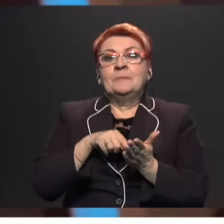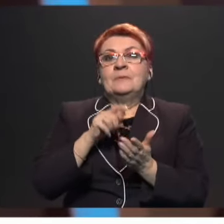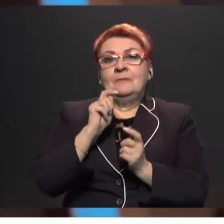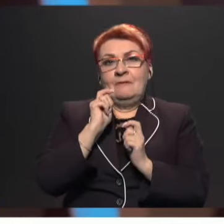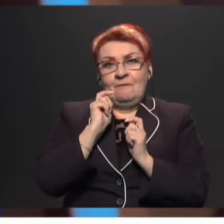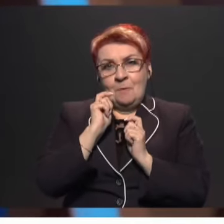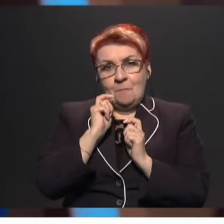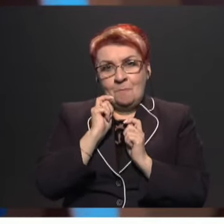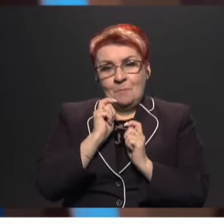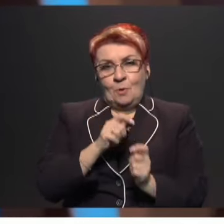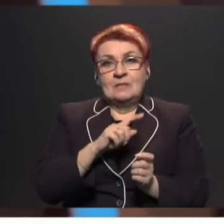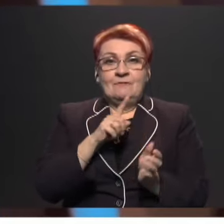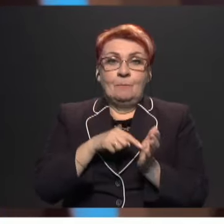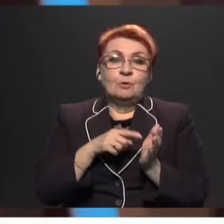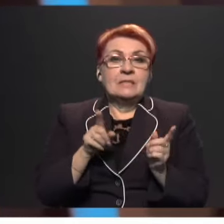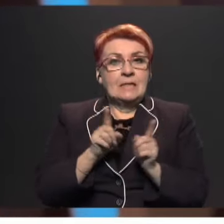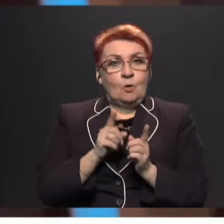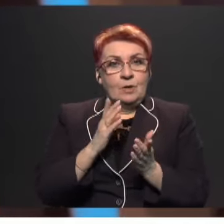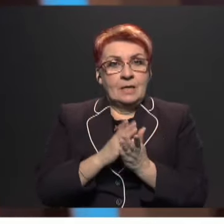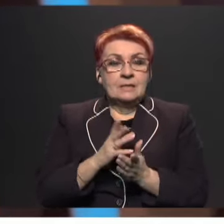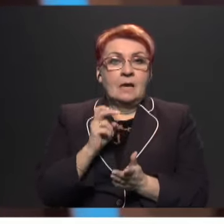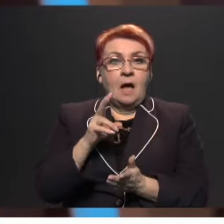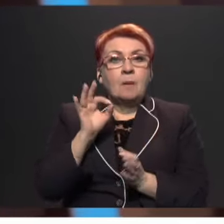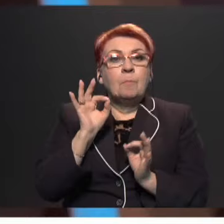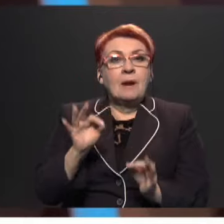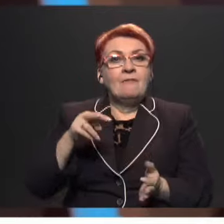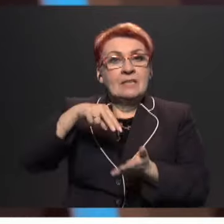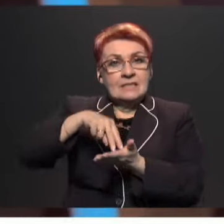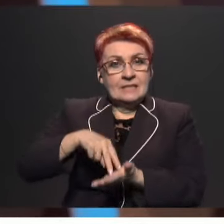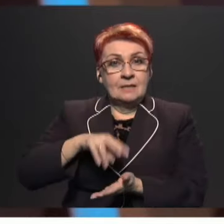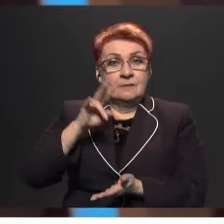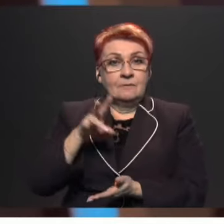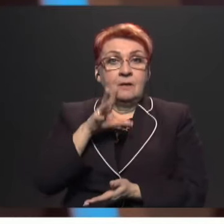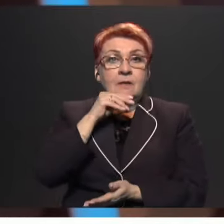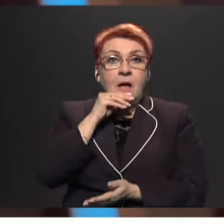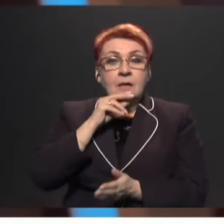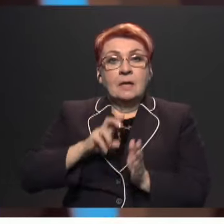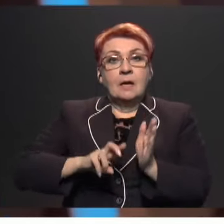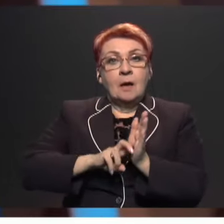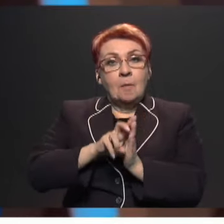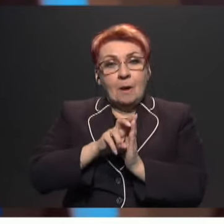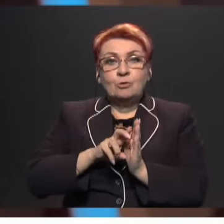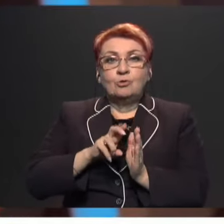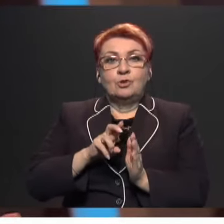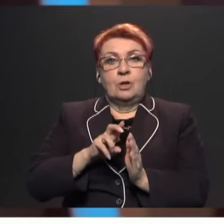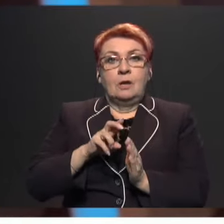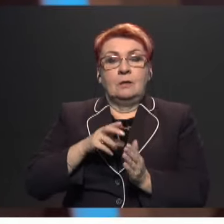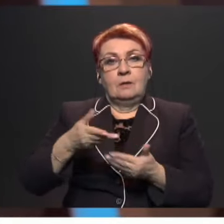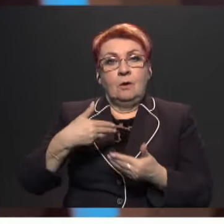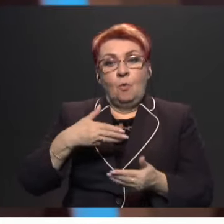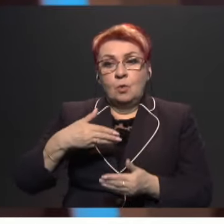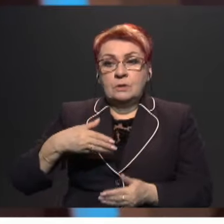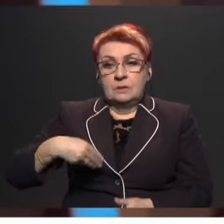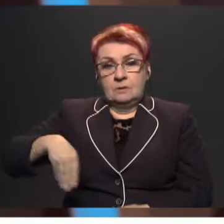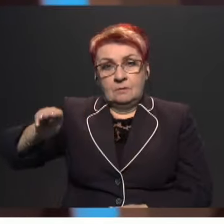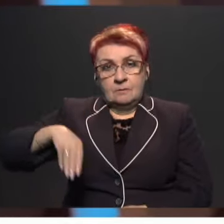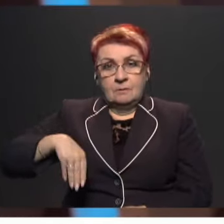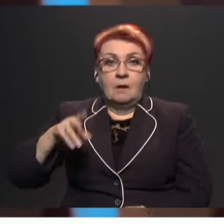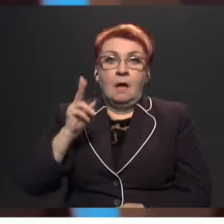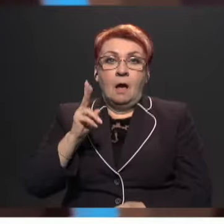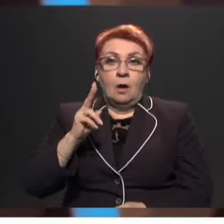ВКонтакте. И вот такой есть вопрос. Как правильно стоять в храме, когда батюшка ходит по храму с кадилом? Кто-то крутится по ходу батюшки, а